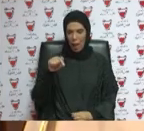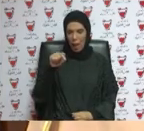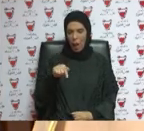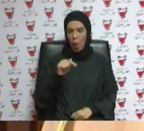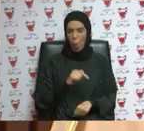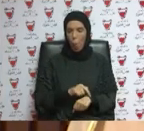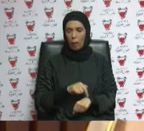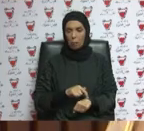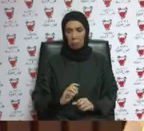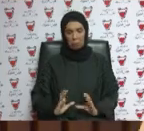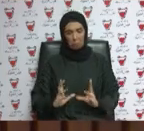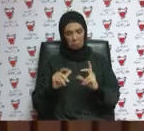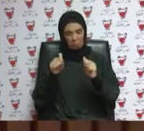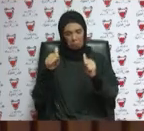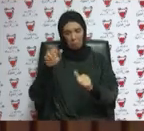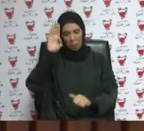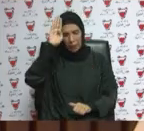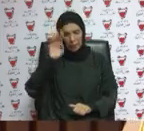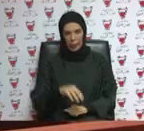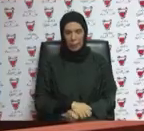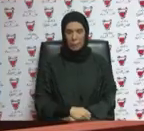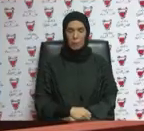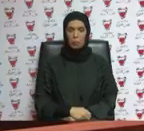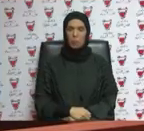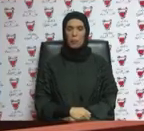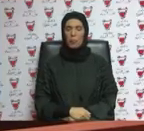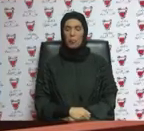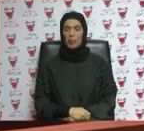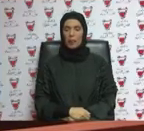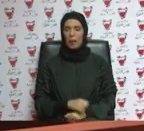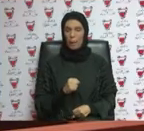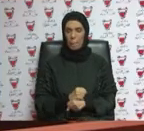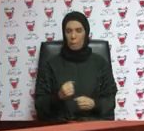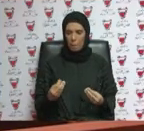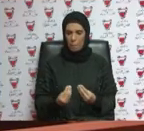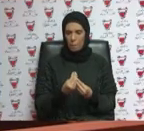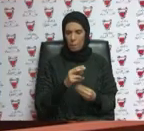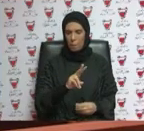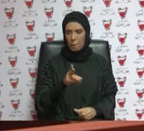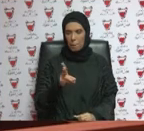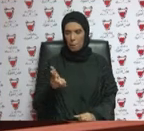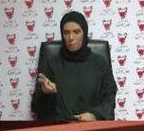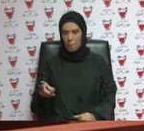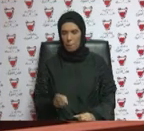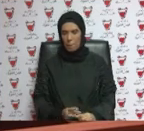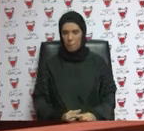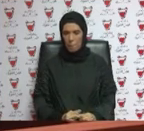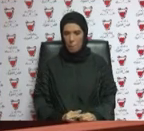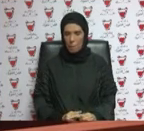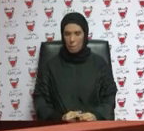لسيدي صاحب الجلالة. وبإذن الله مع هذا المشروع ومع المشاريع الأخرى اللي تم وضعها ضمن